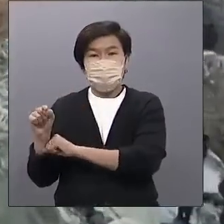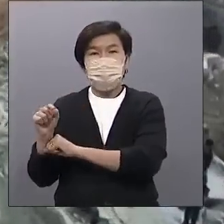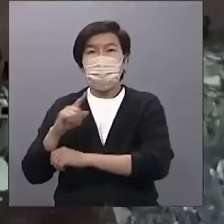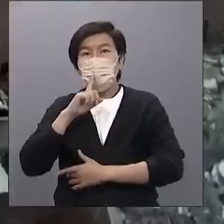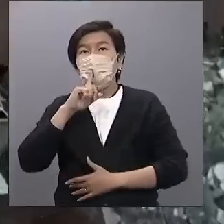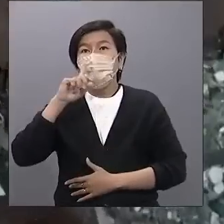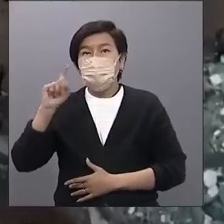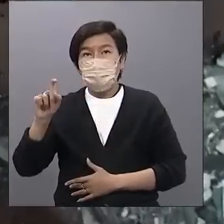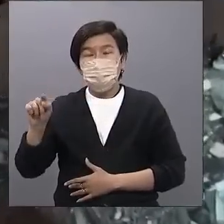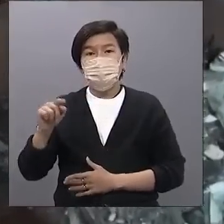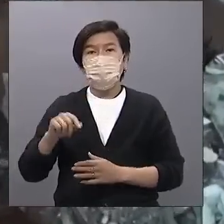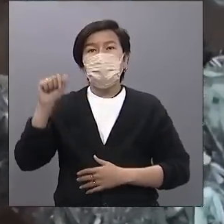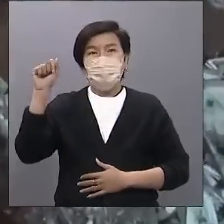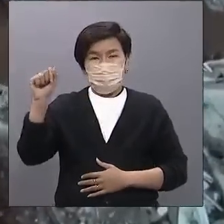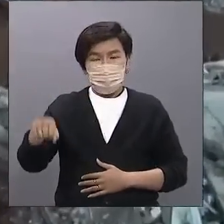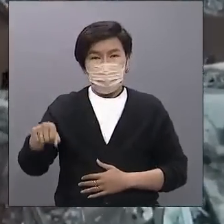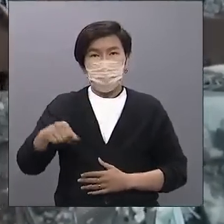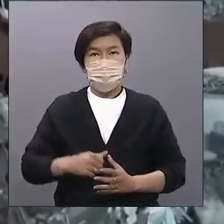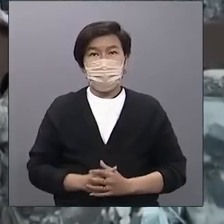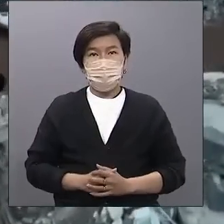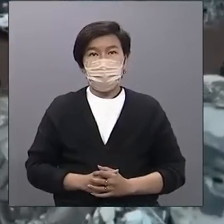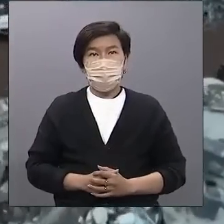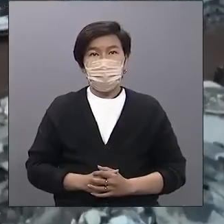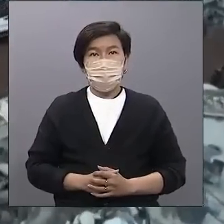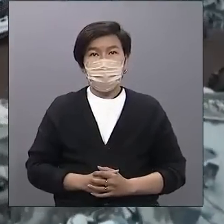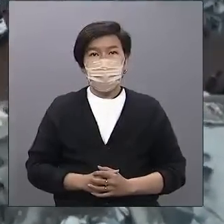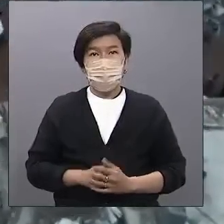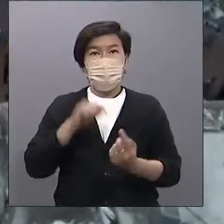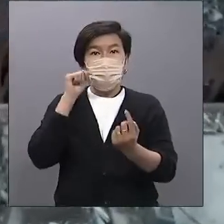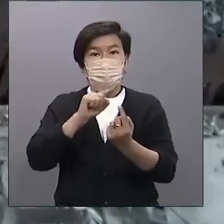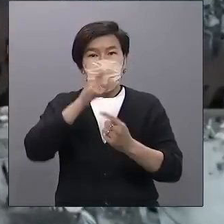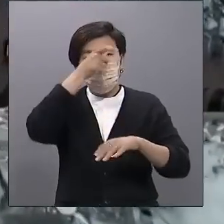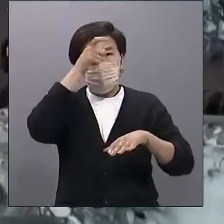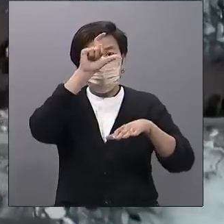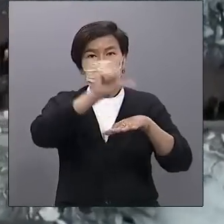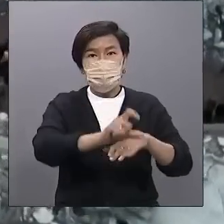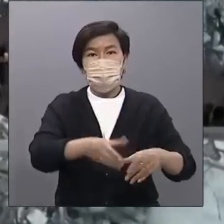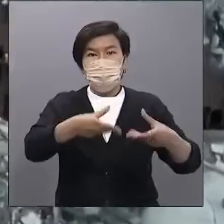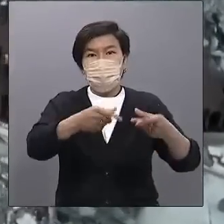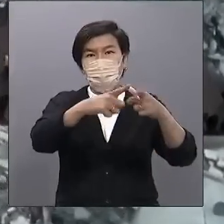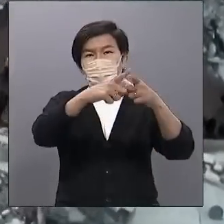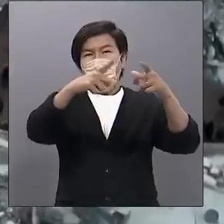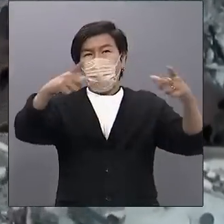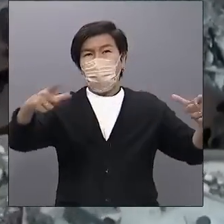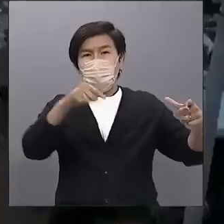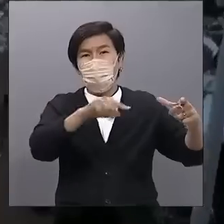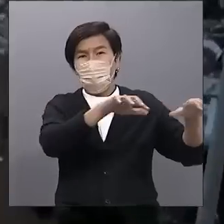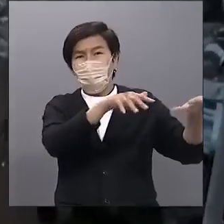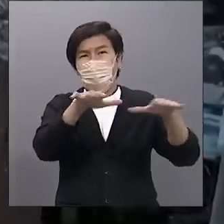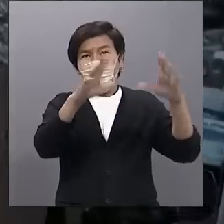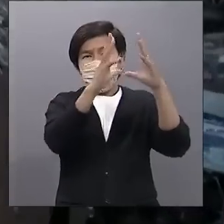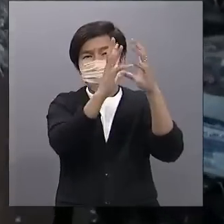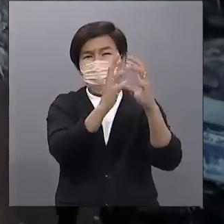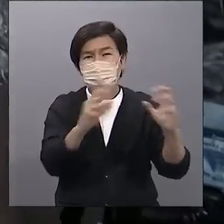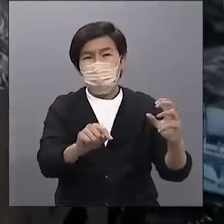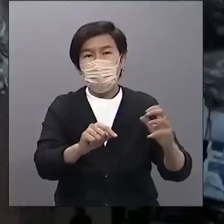ก็ยอมรับว่าในพื้นที่ประสบภัยที่กว้างใหญ่ครั้งนี้จะถือเป็นภารกิจ